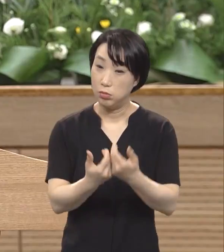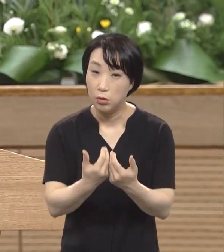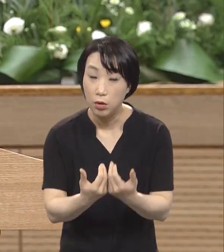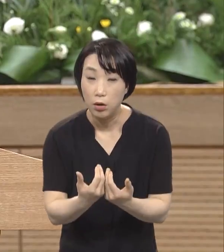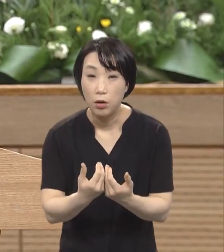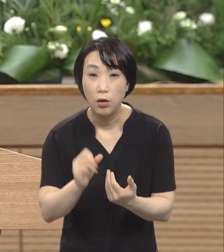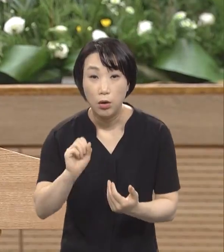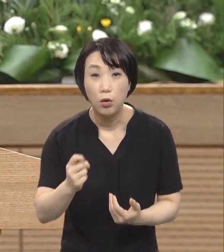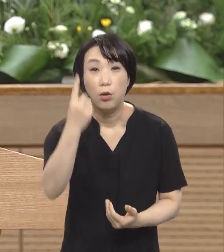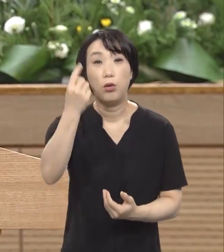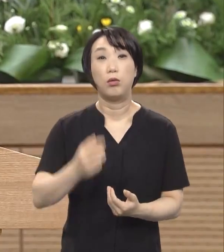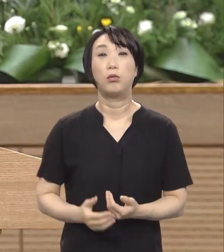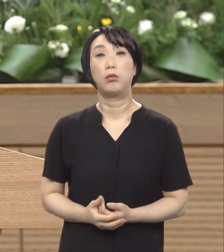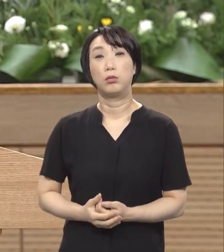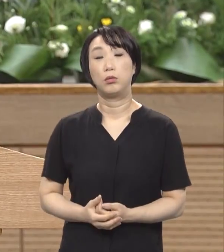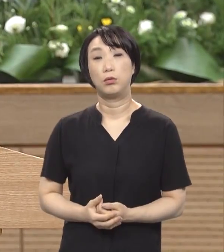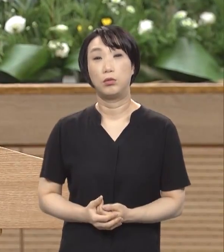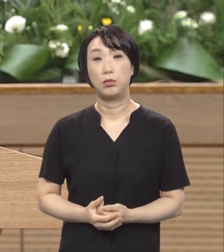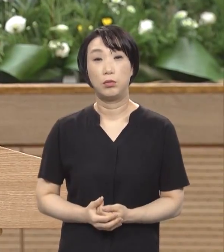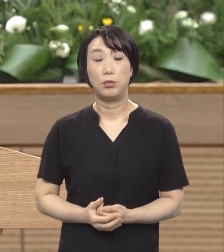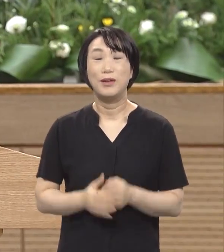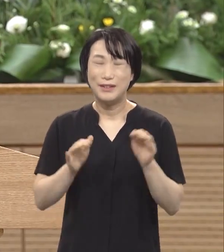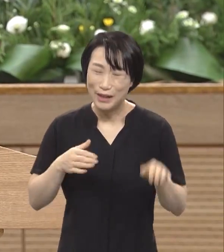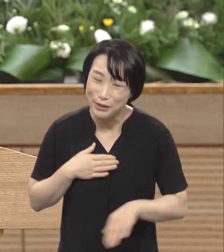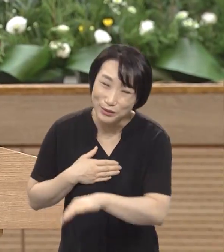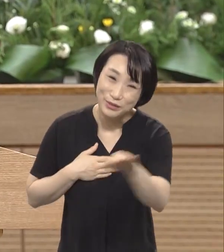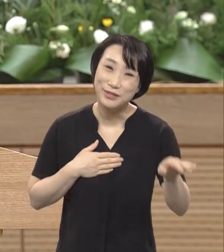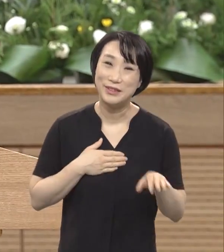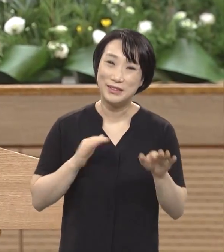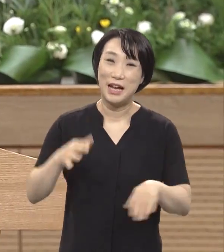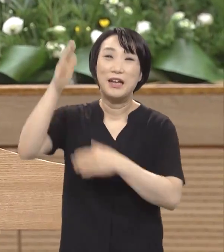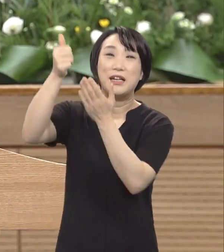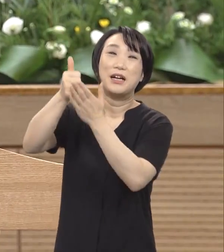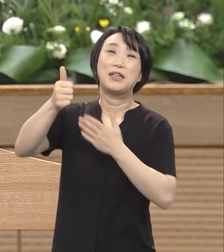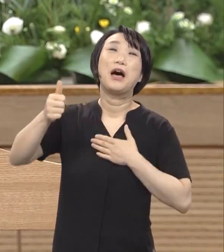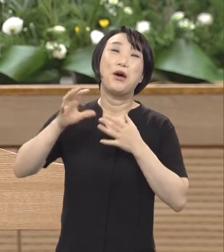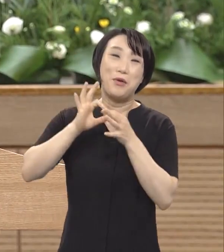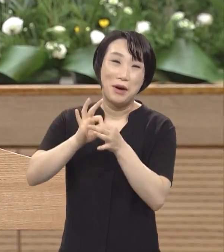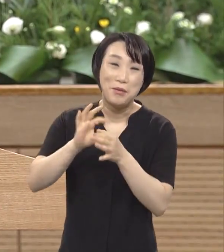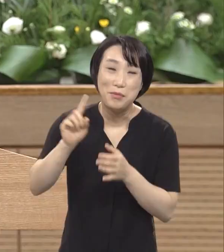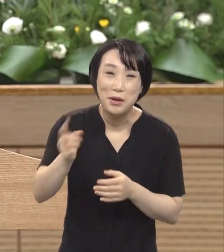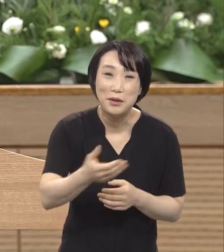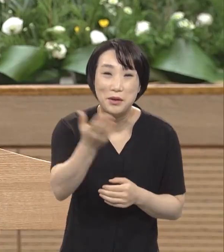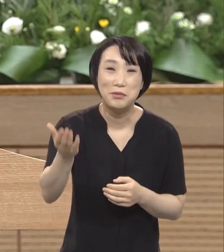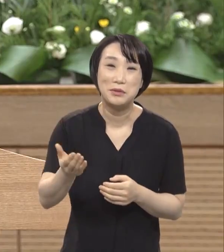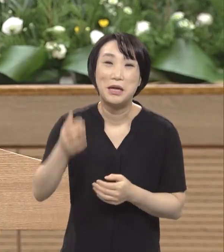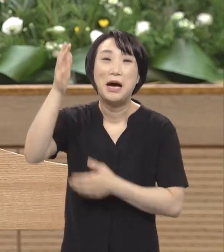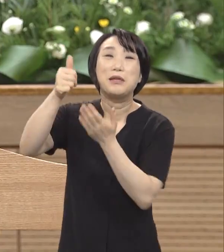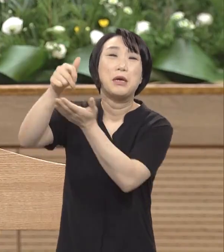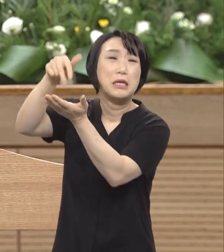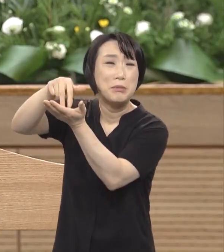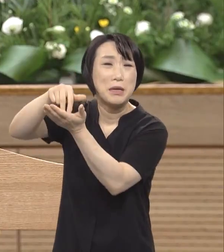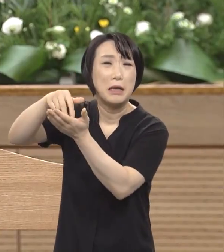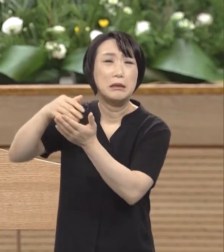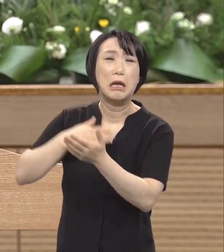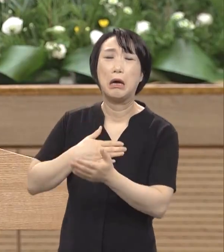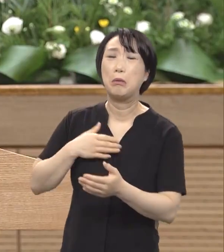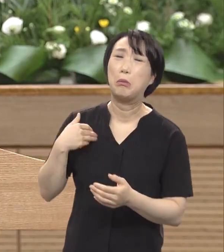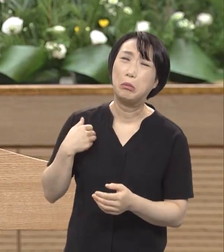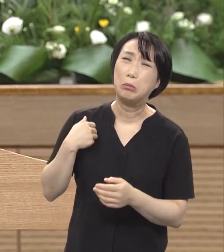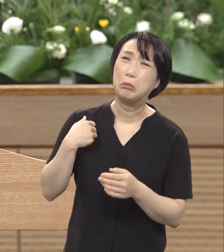트러블밖에 안 일어나. 우리는 하나님과 무슨 일이 있어도 하나님의 사정을